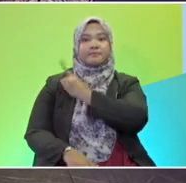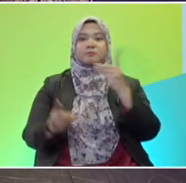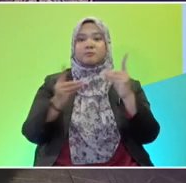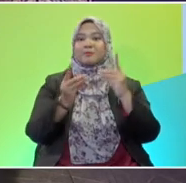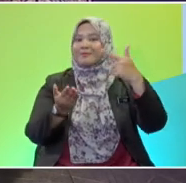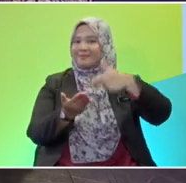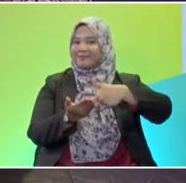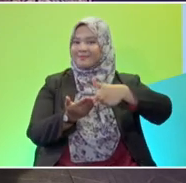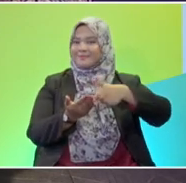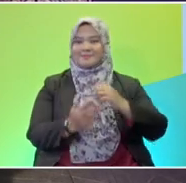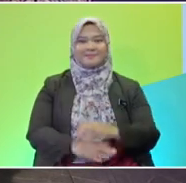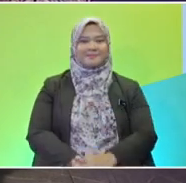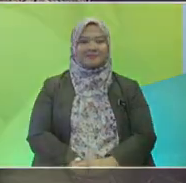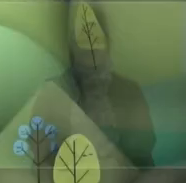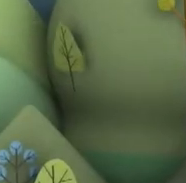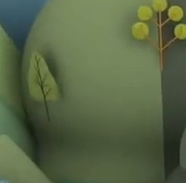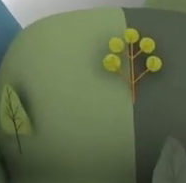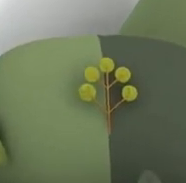jemput selepas ini